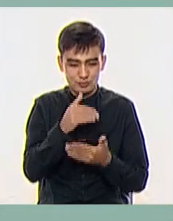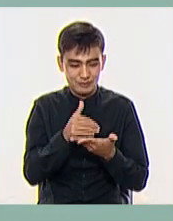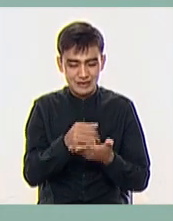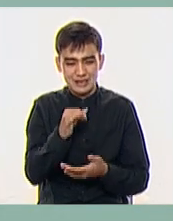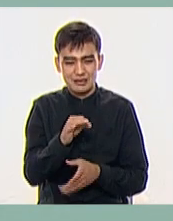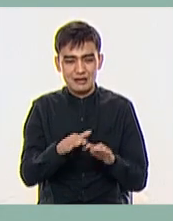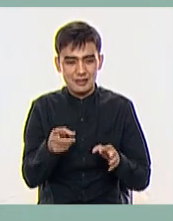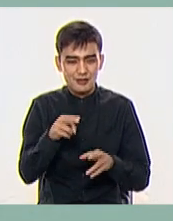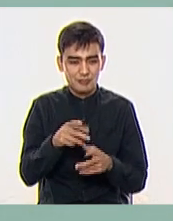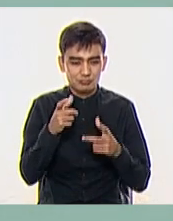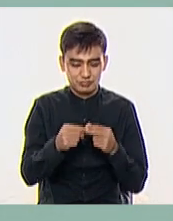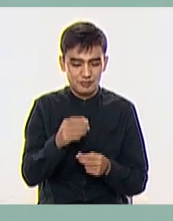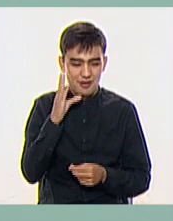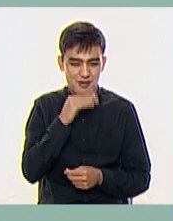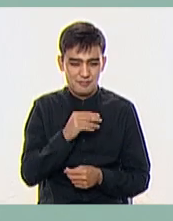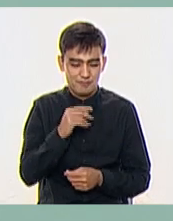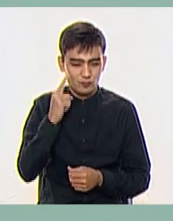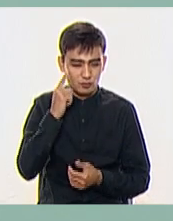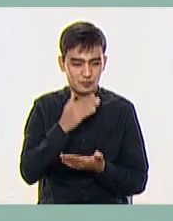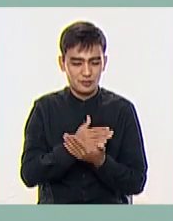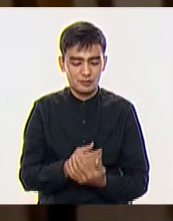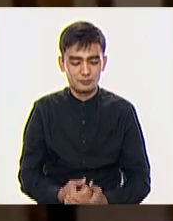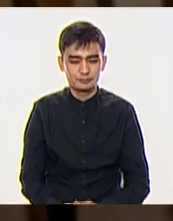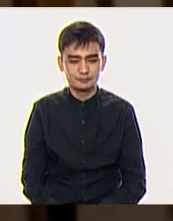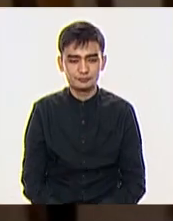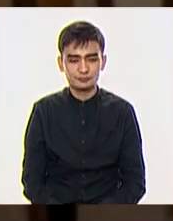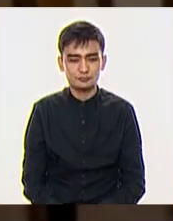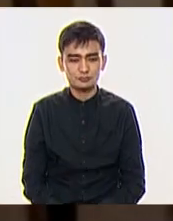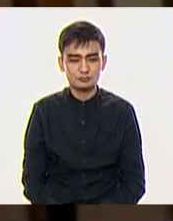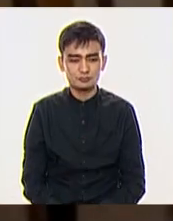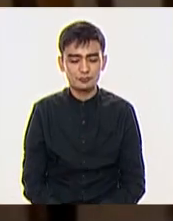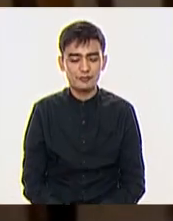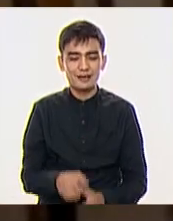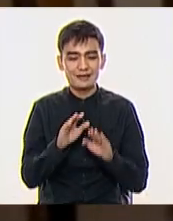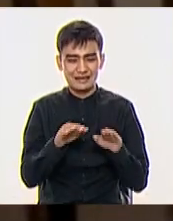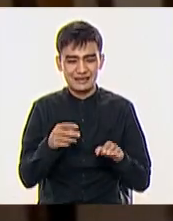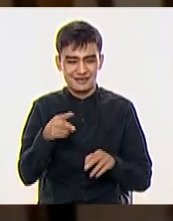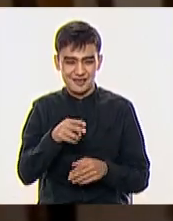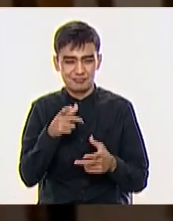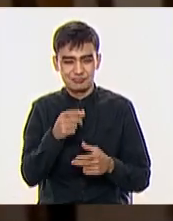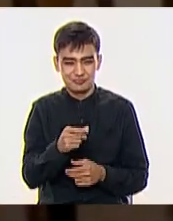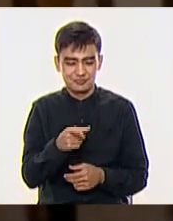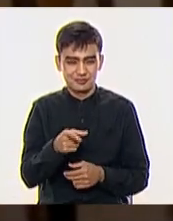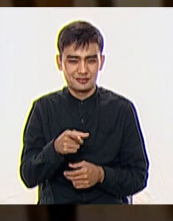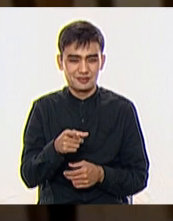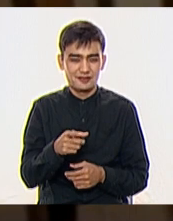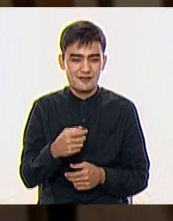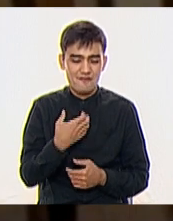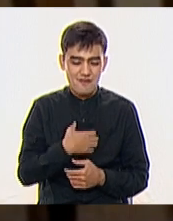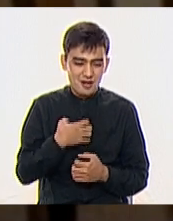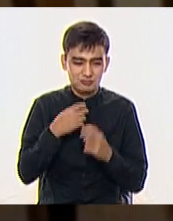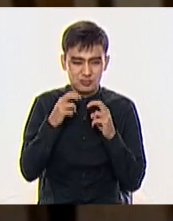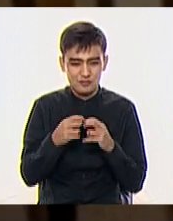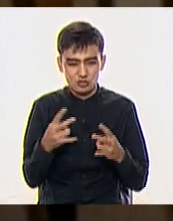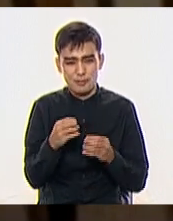балаларға салуға рұқсат берілуі әбден мүмкін екенін айтады. Балаларға екпе салу өте сақтықпен жүргізіледі.